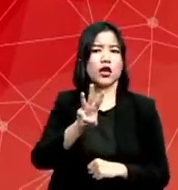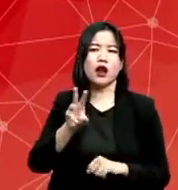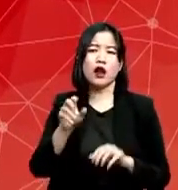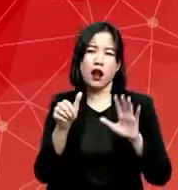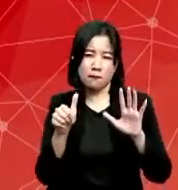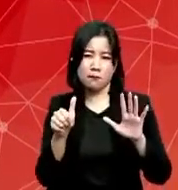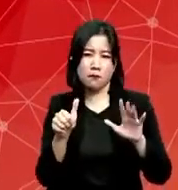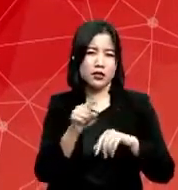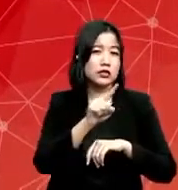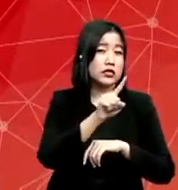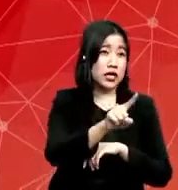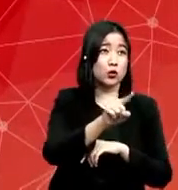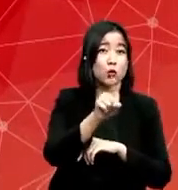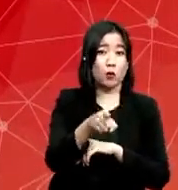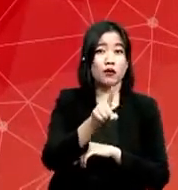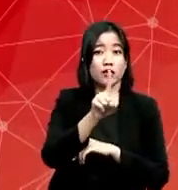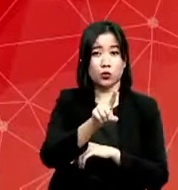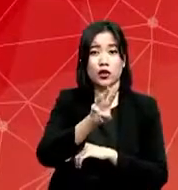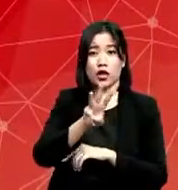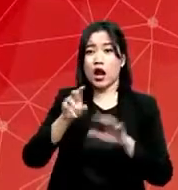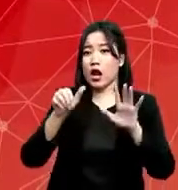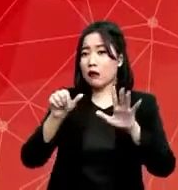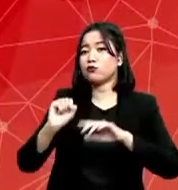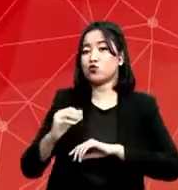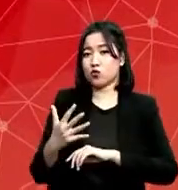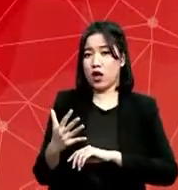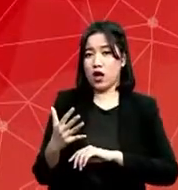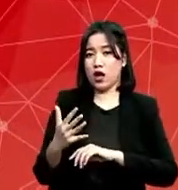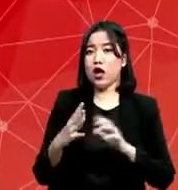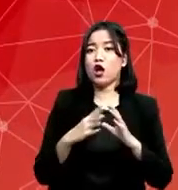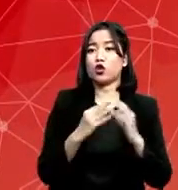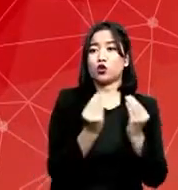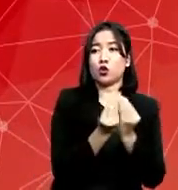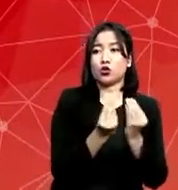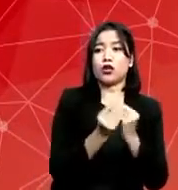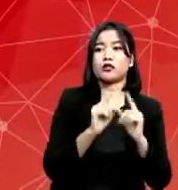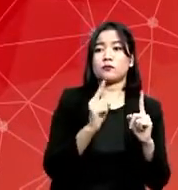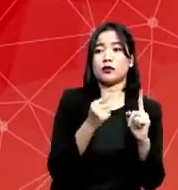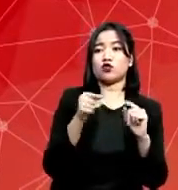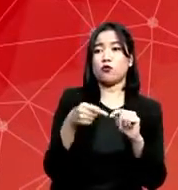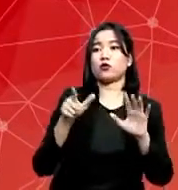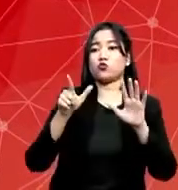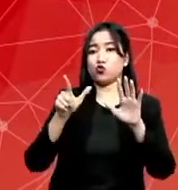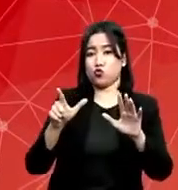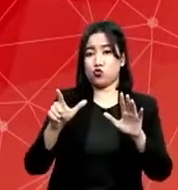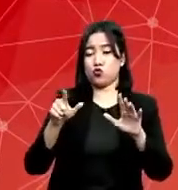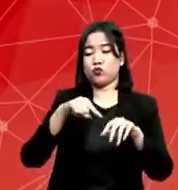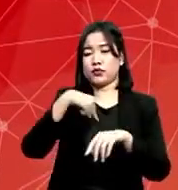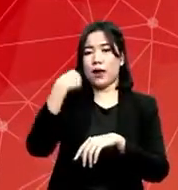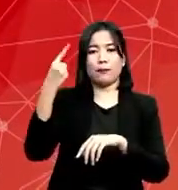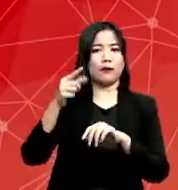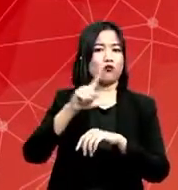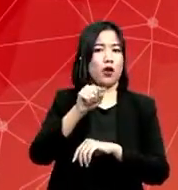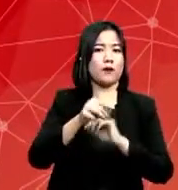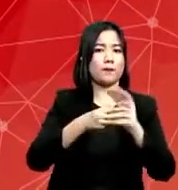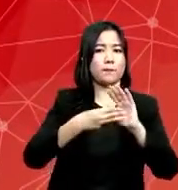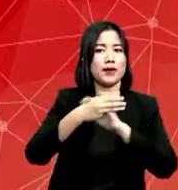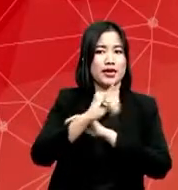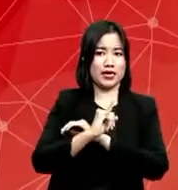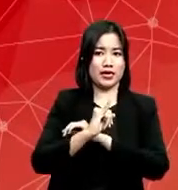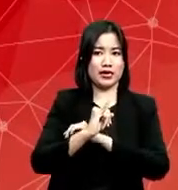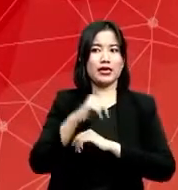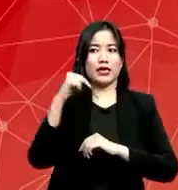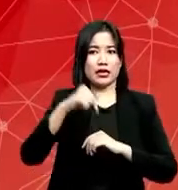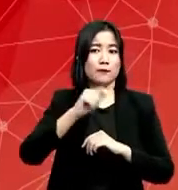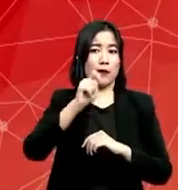1,136 ya, 1,136 juta dari 11,7 komitmen sampai dengan Mei. Dan melalui skema